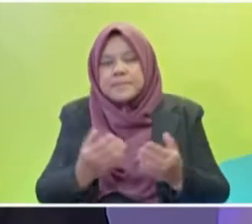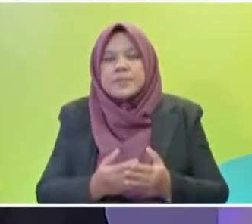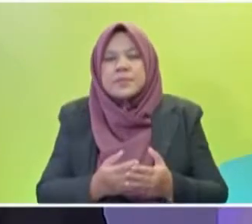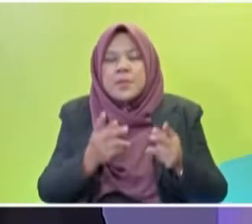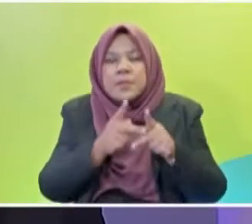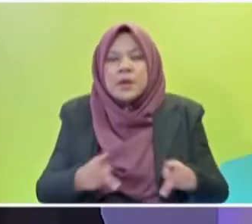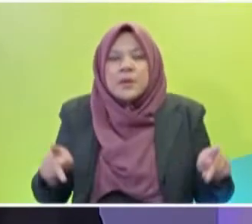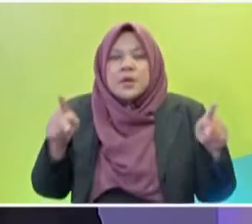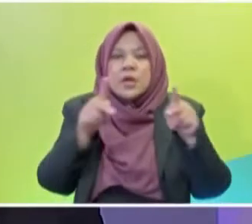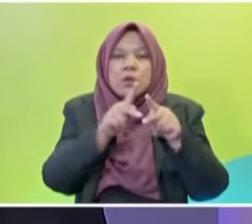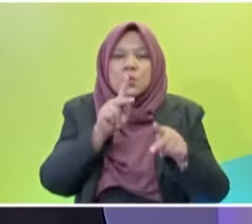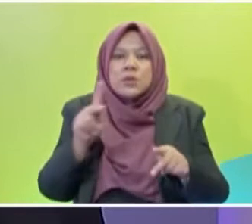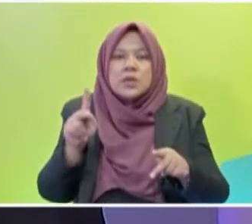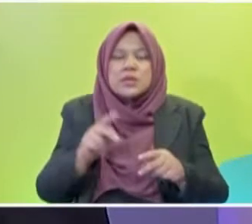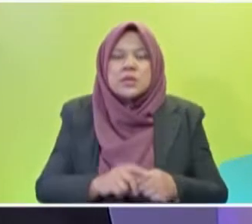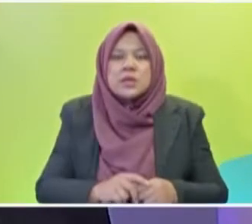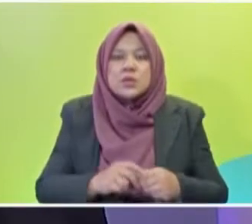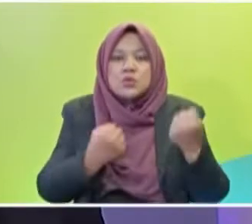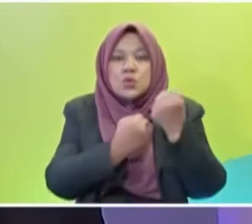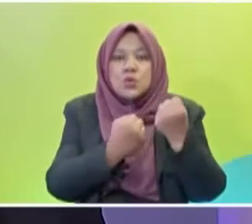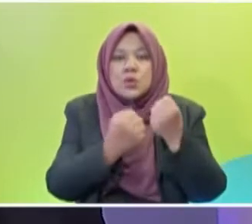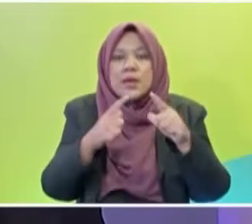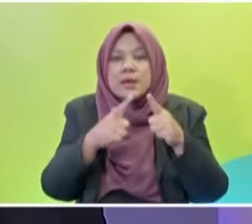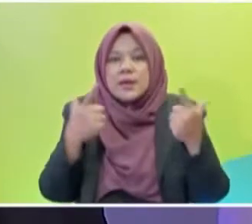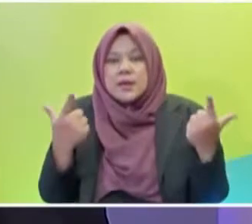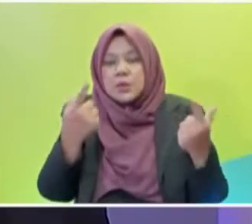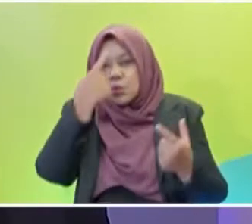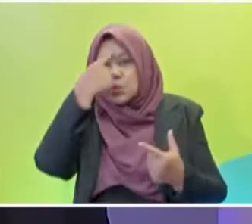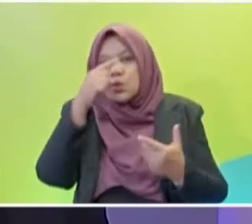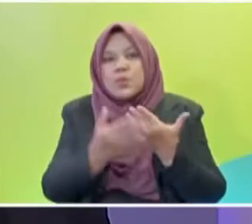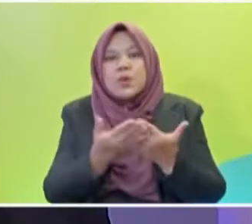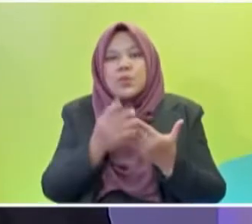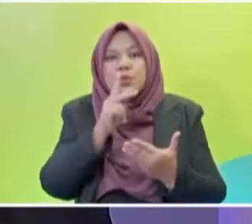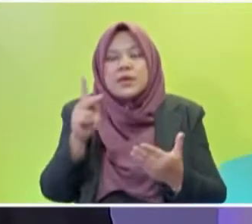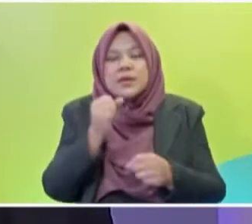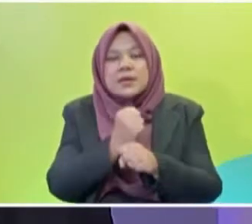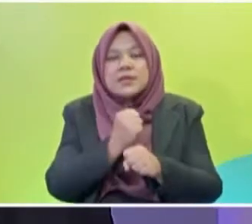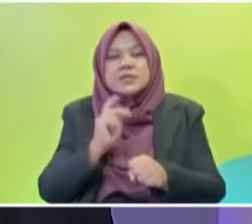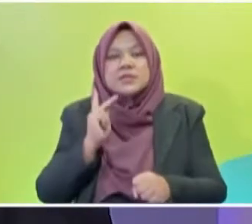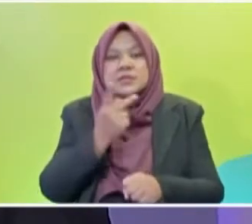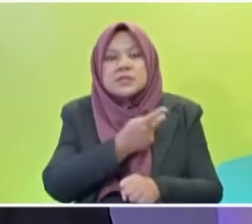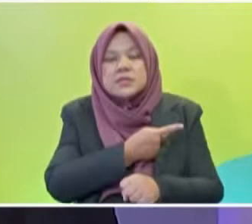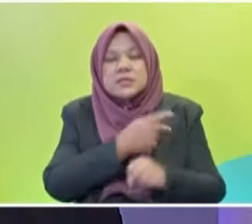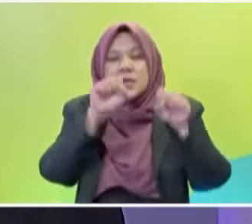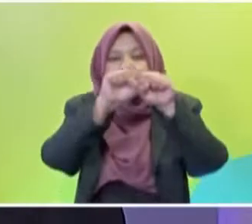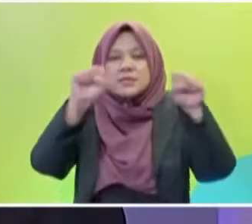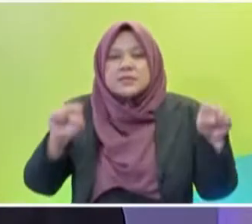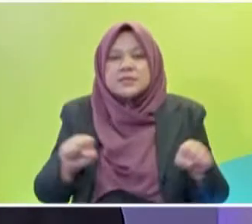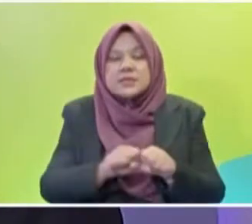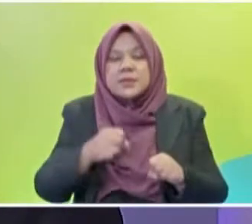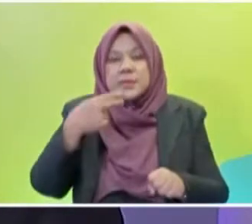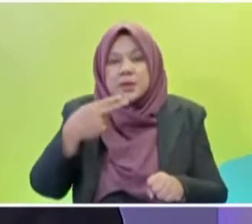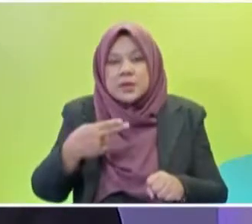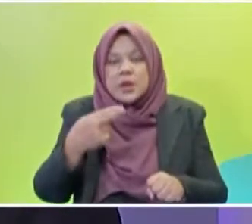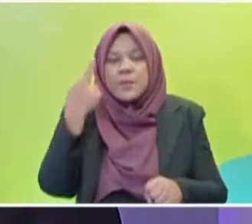memerlukan bantuan atau sokongan lain supaya untuk memudahkan kerja kita tadi. So sistem hidrolik adalah